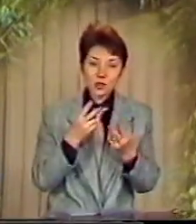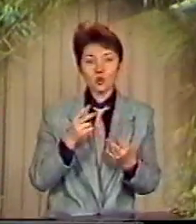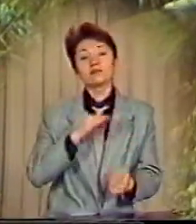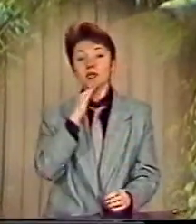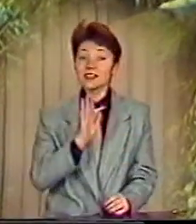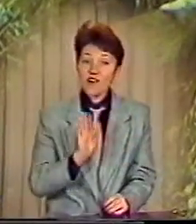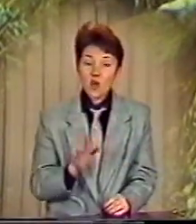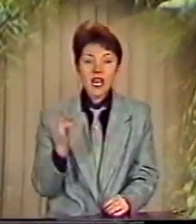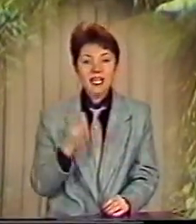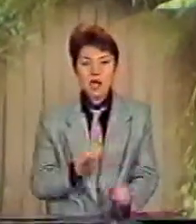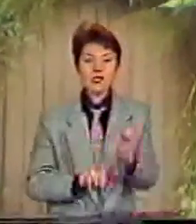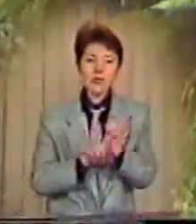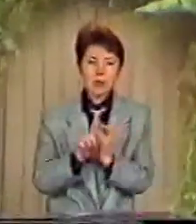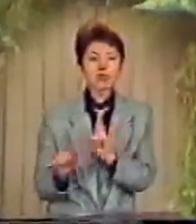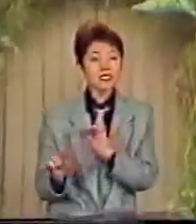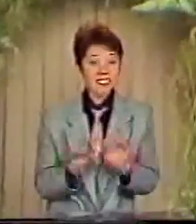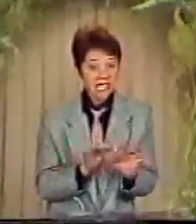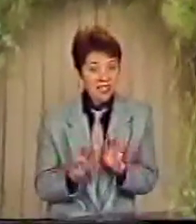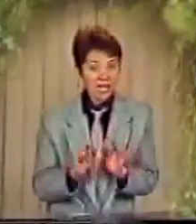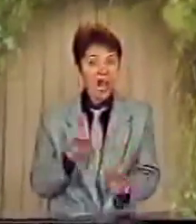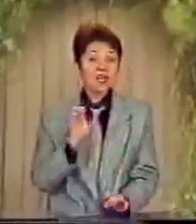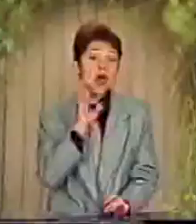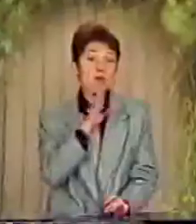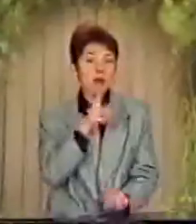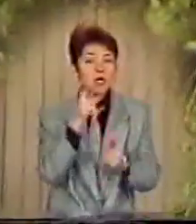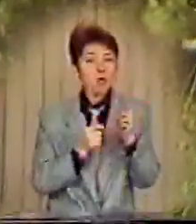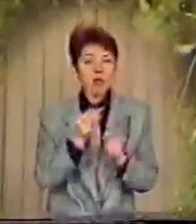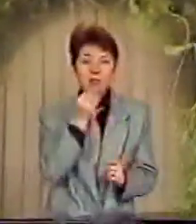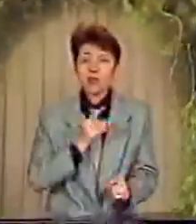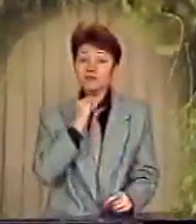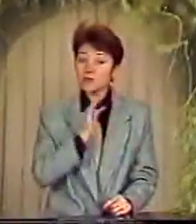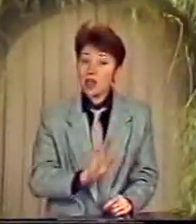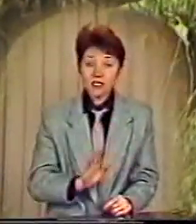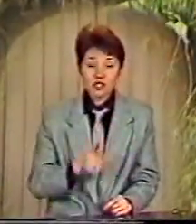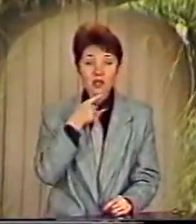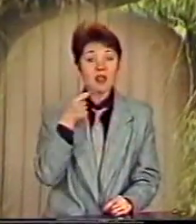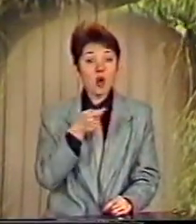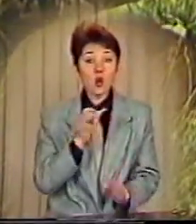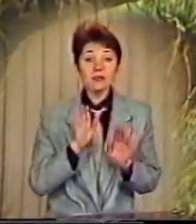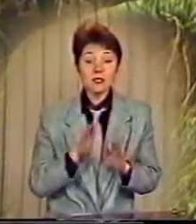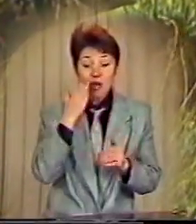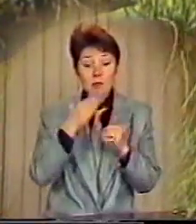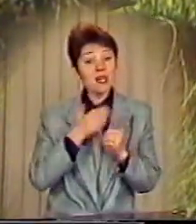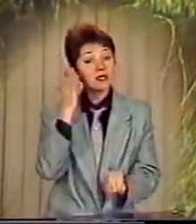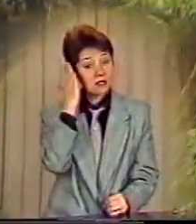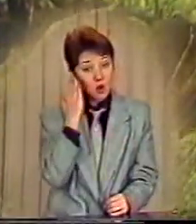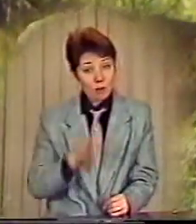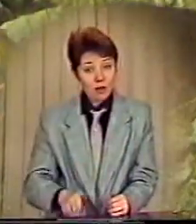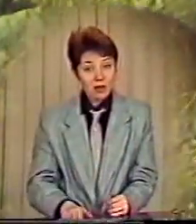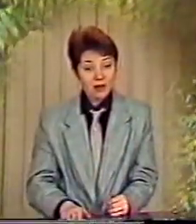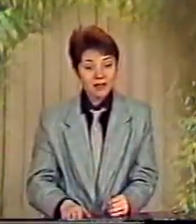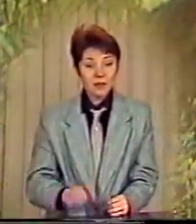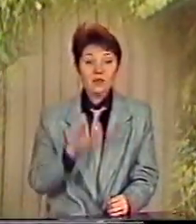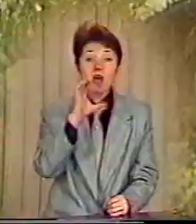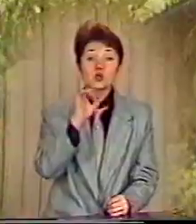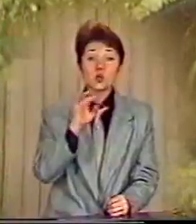довольны. Надо приниматься за дело. На мамином молоке не отъешься, ведь накормит она их теперь перед сном.